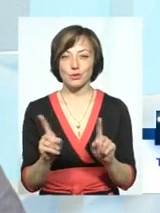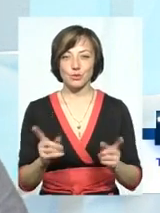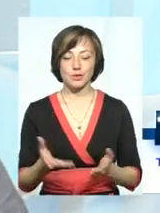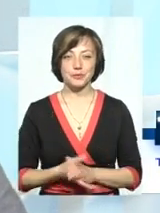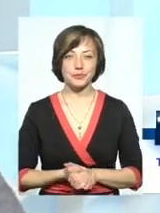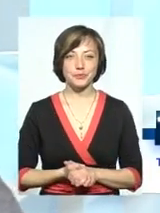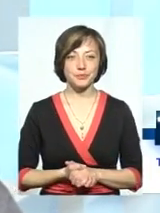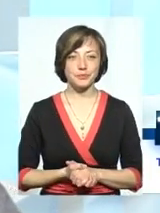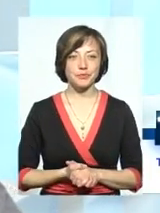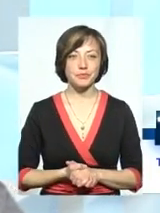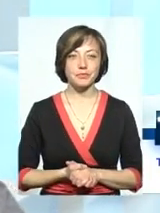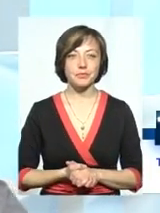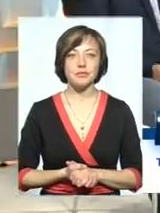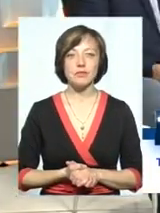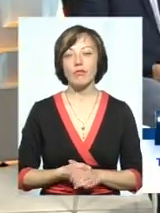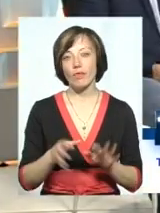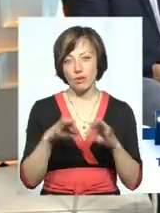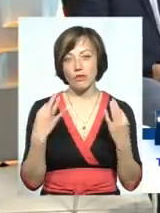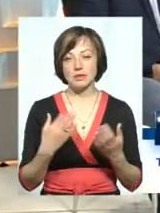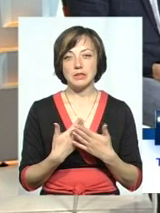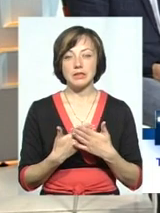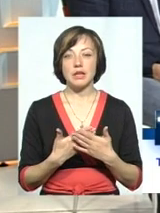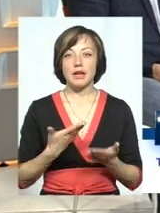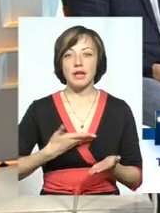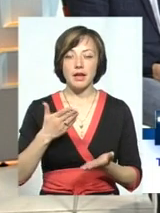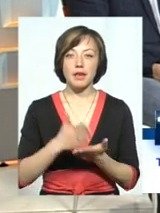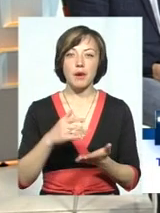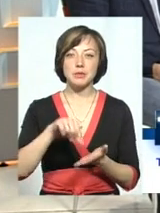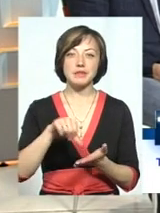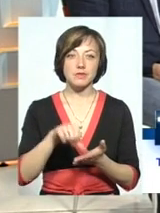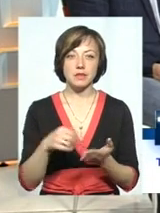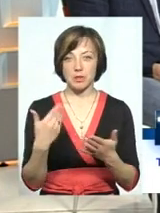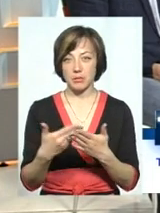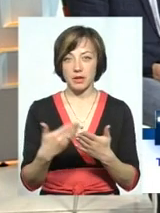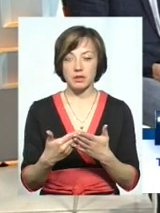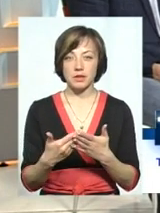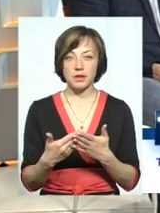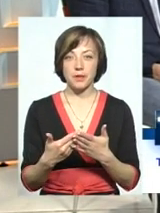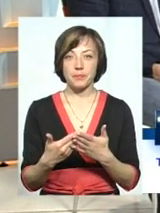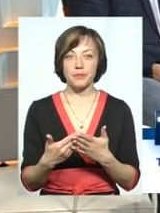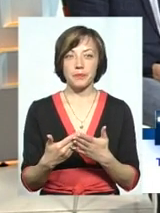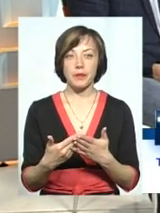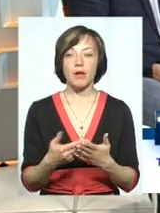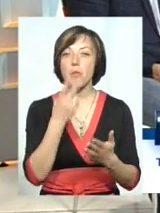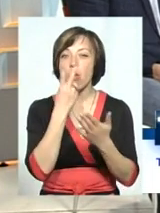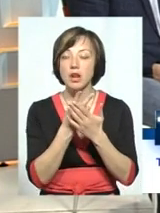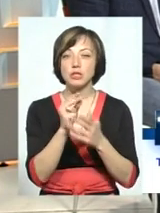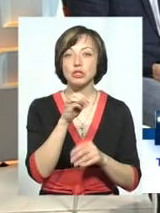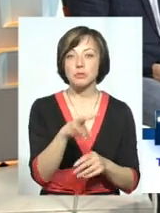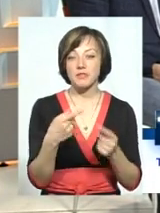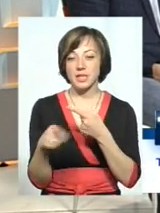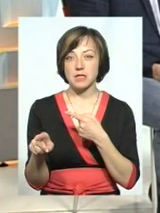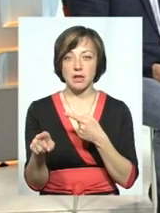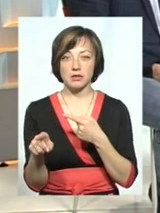або не знаю. Дивіться, дозвольте кілька ремарок. От є представники IT-галузі, допустим, для прикладу, от, предметно показати, чим відрізняються